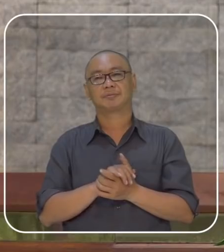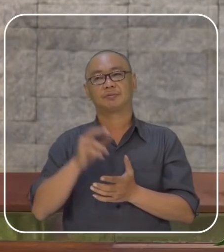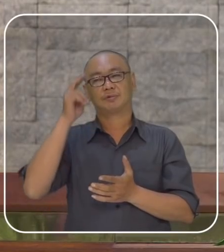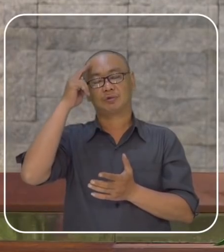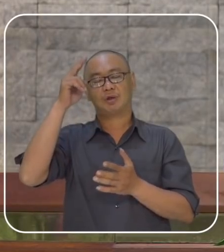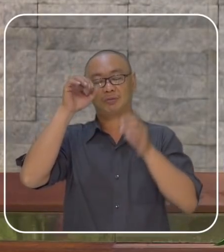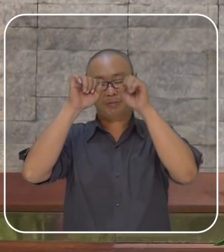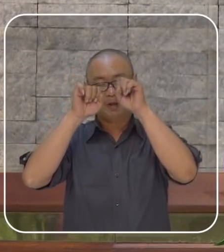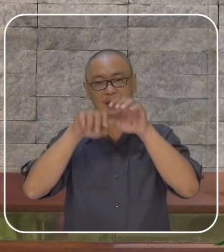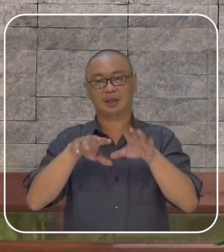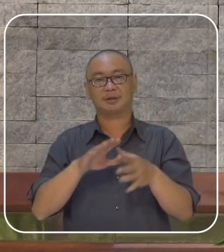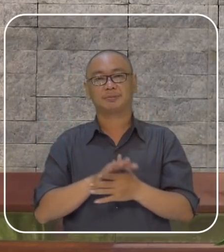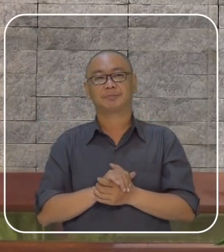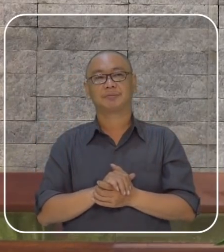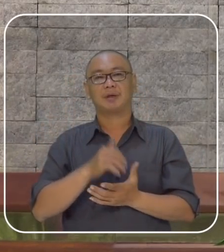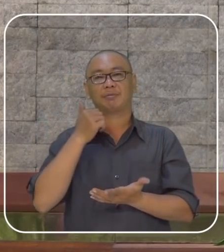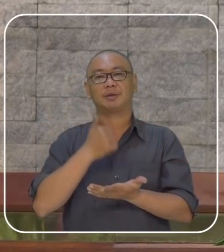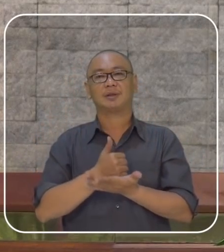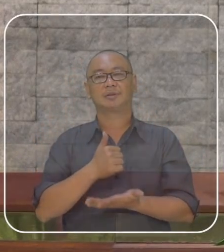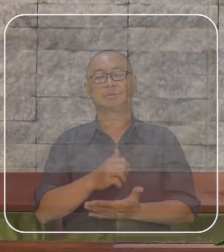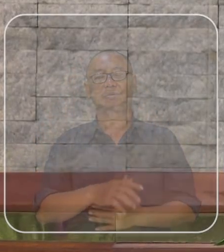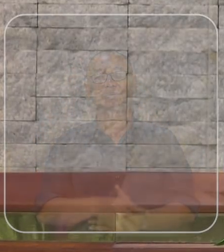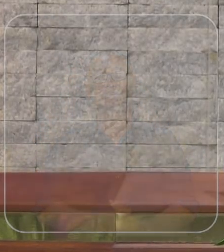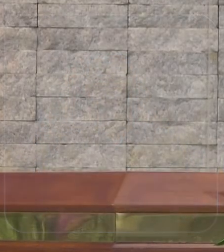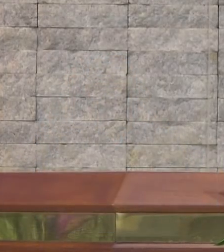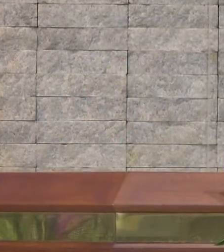Tuhan memberkati. Amin.